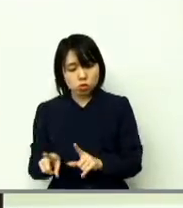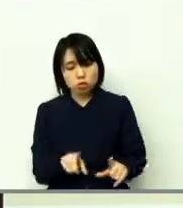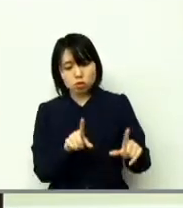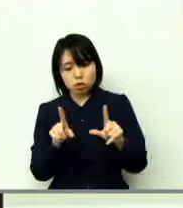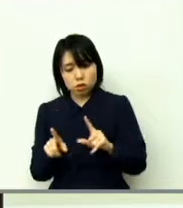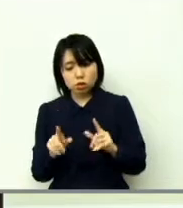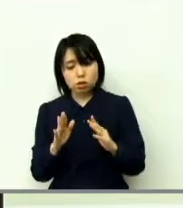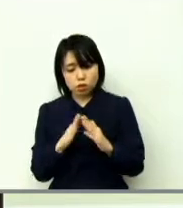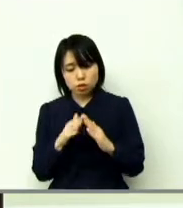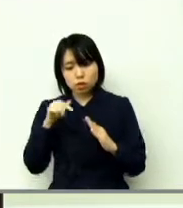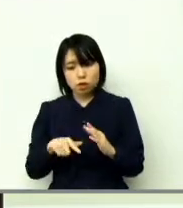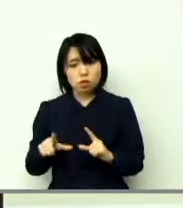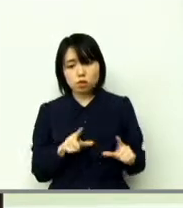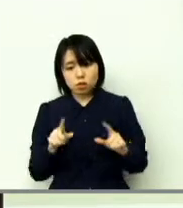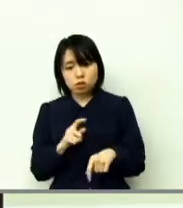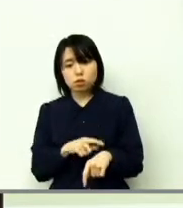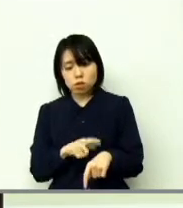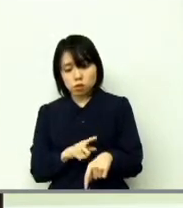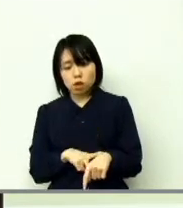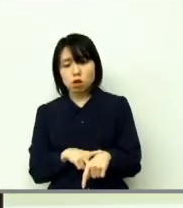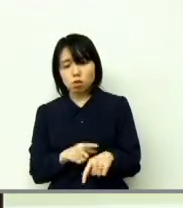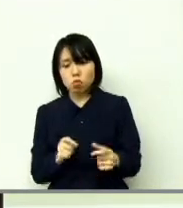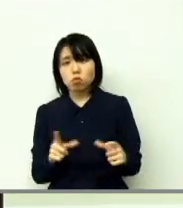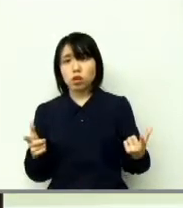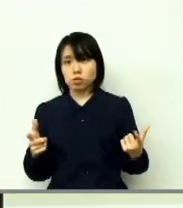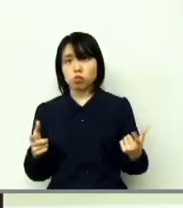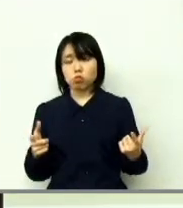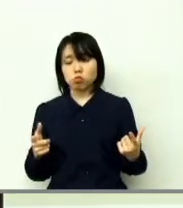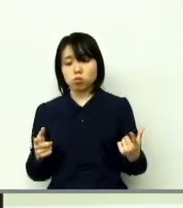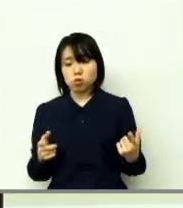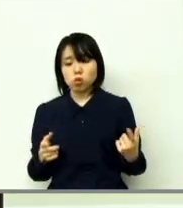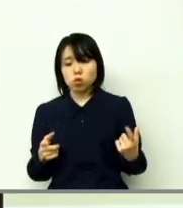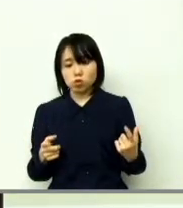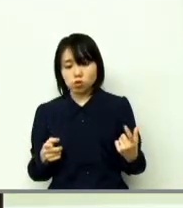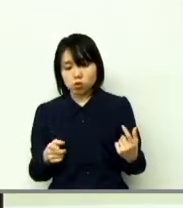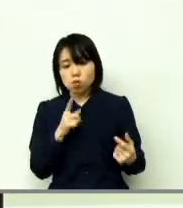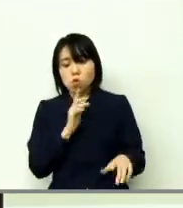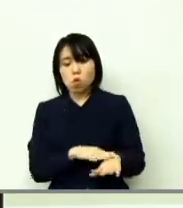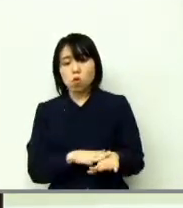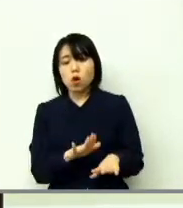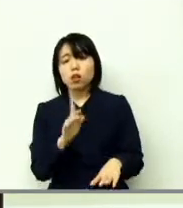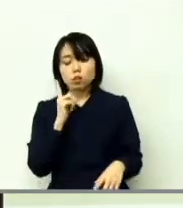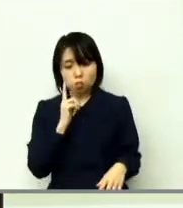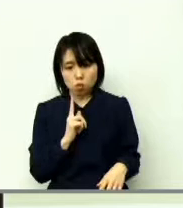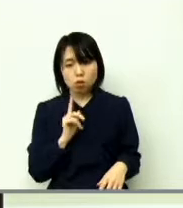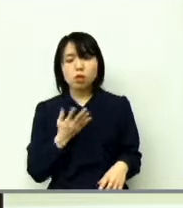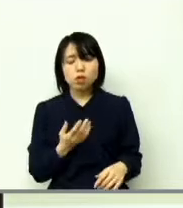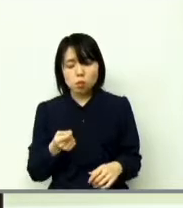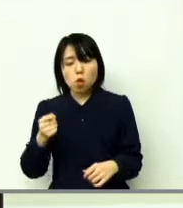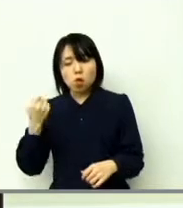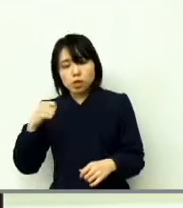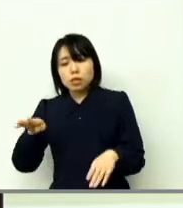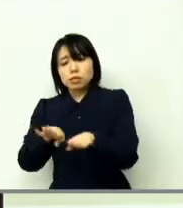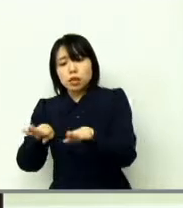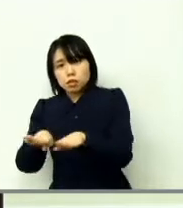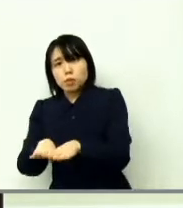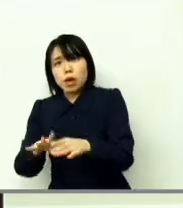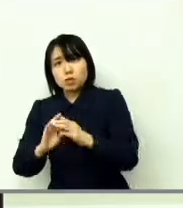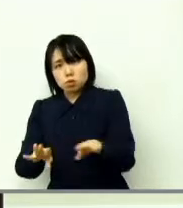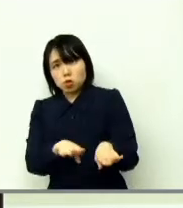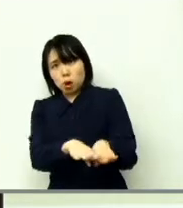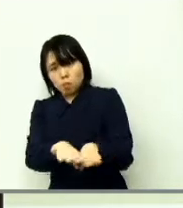形の中で、ただどうしても長期間の夏休みとかあの辺がですね、かなり最大の多分ネックになっているんだろうと